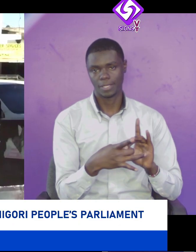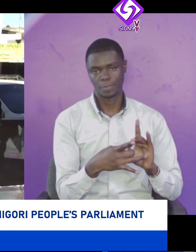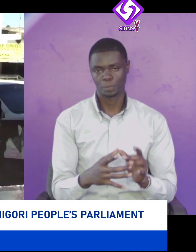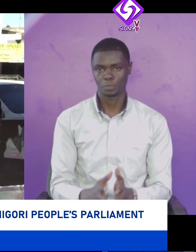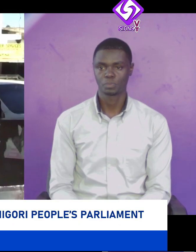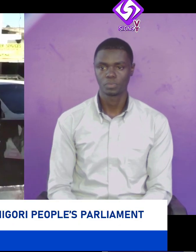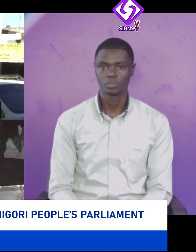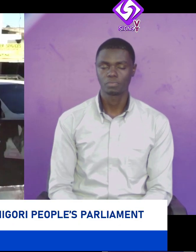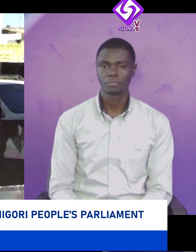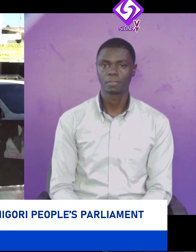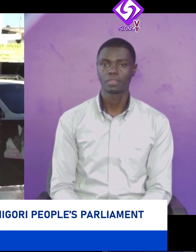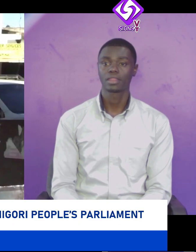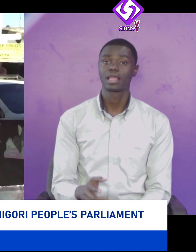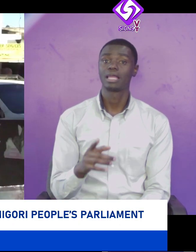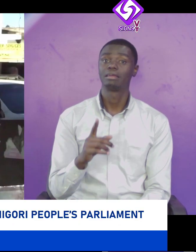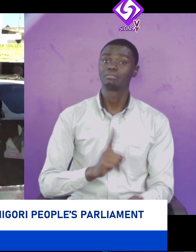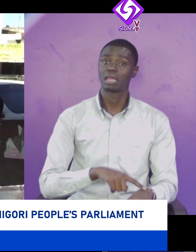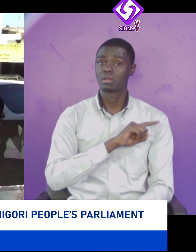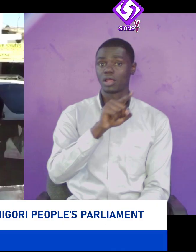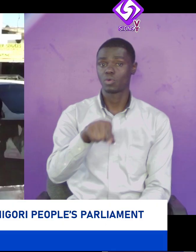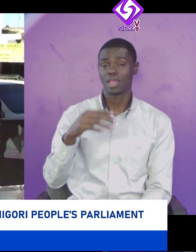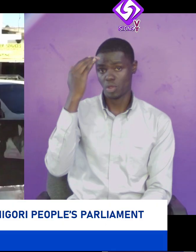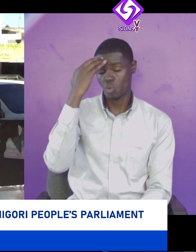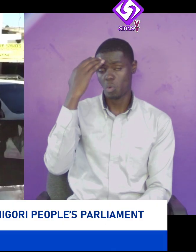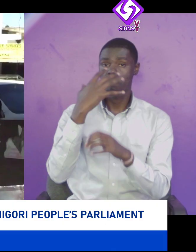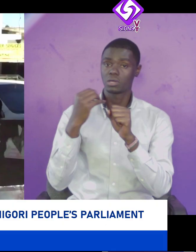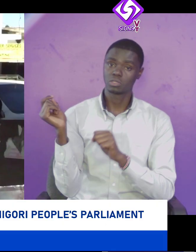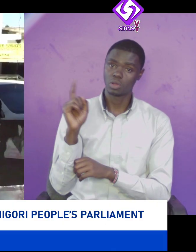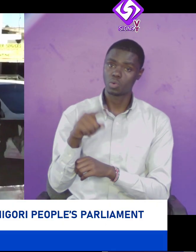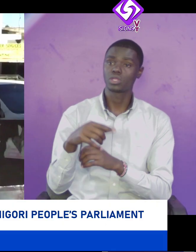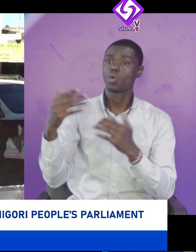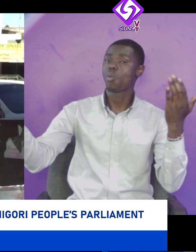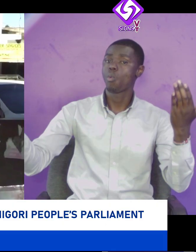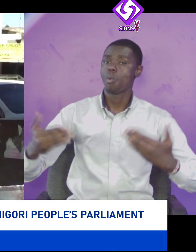Piny Luo wakati inakuja, najua rais pia atakuja, tunamkaribisha hapa Migori,